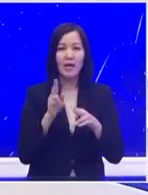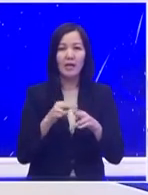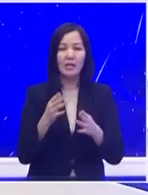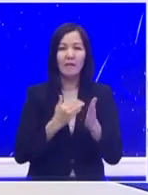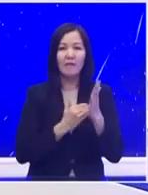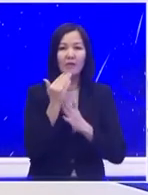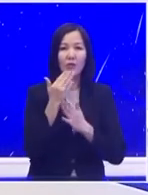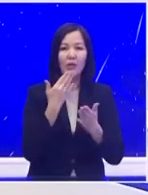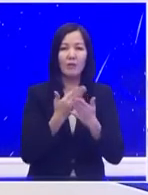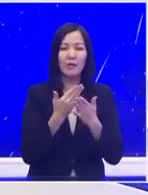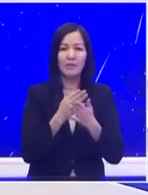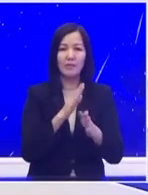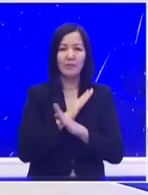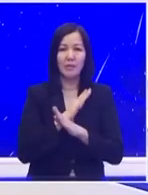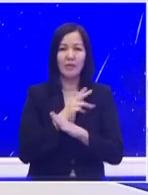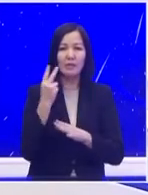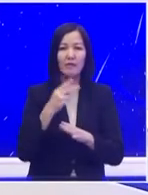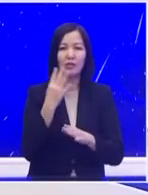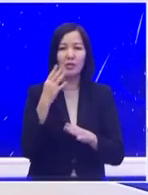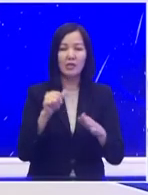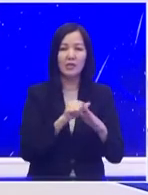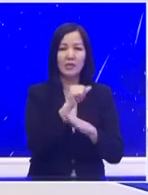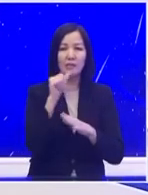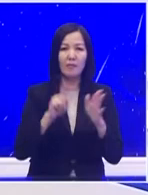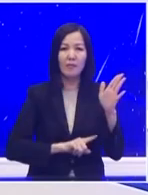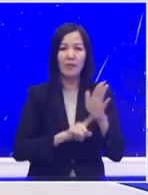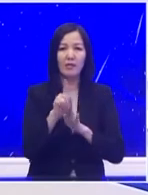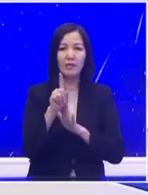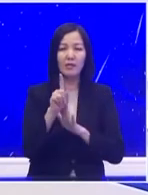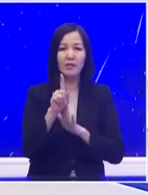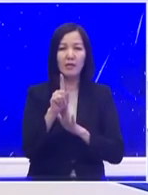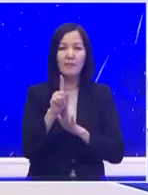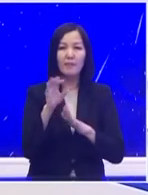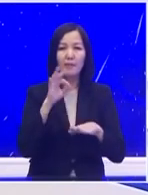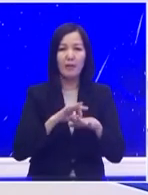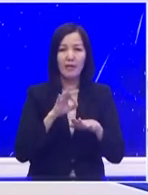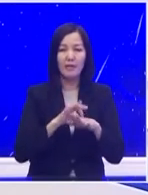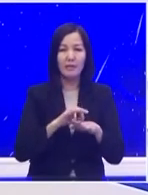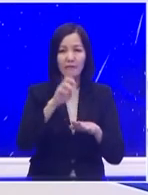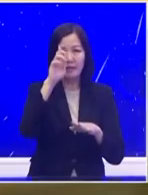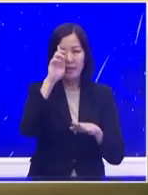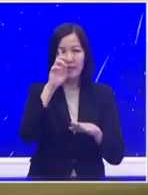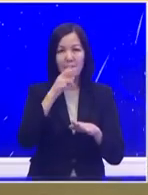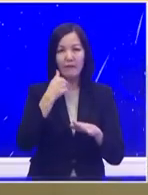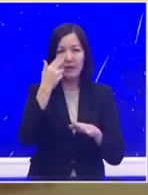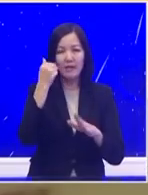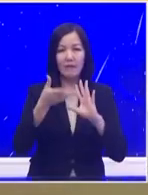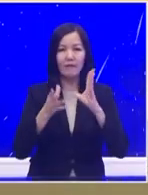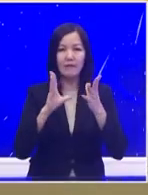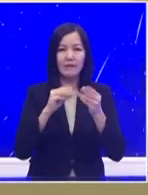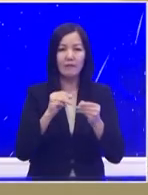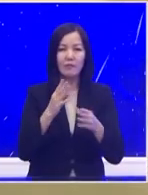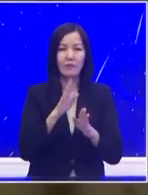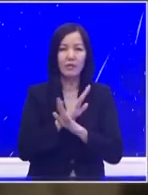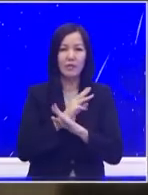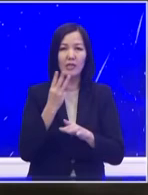самый высокий показатель смертности за 24 часа с момента начала вспышки инфекции в стране. Всего скончались уже около